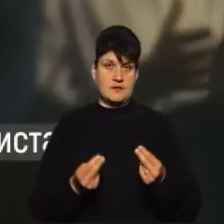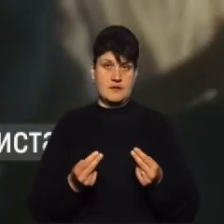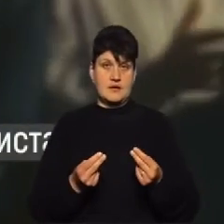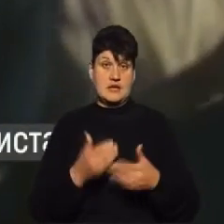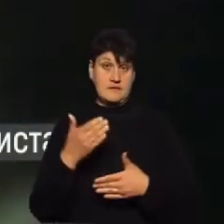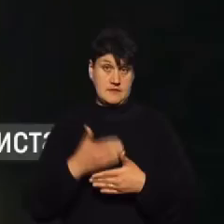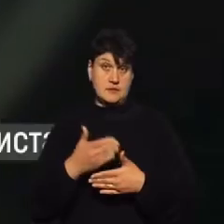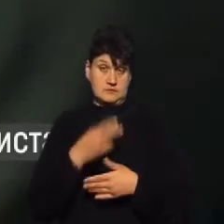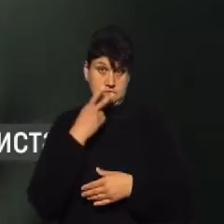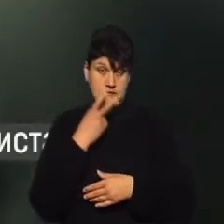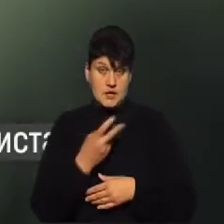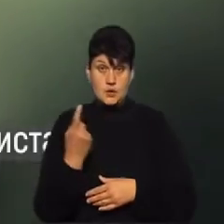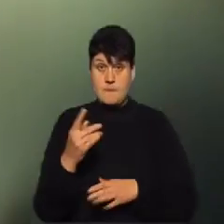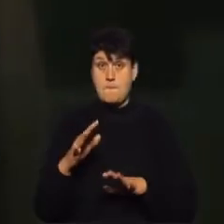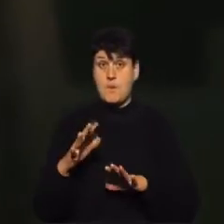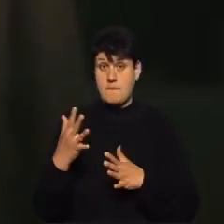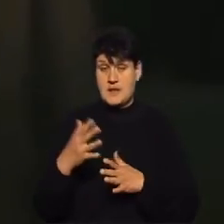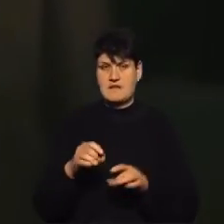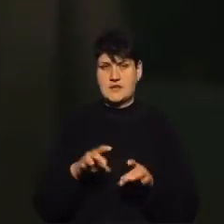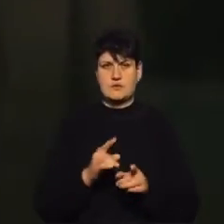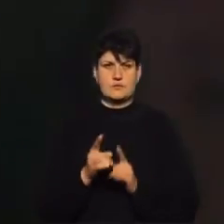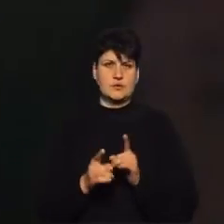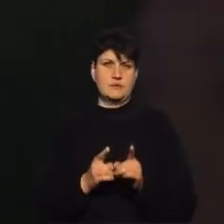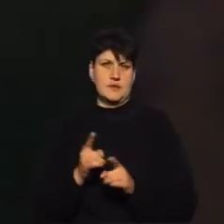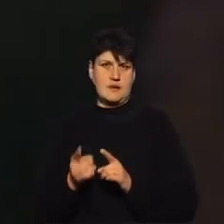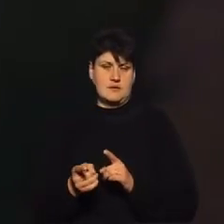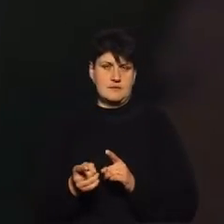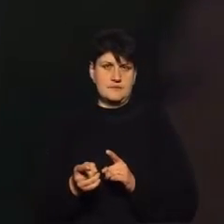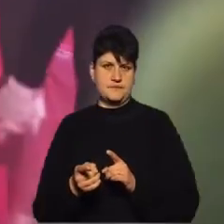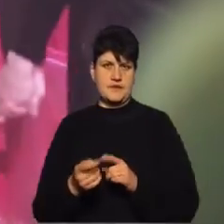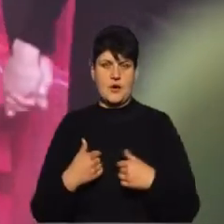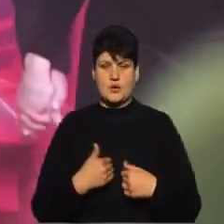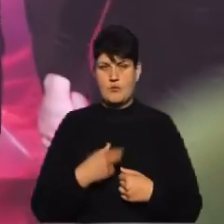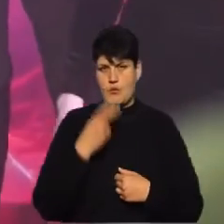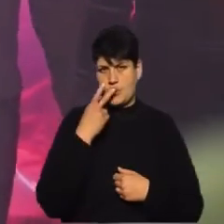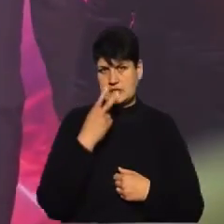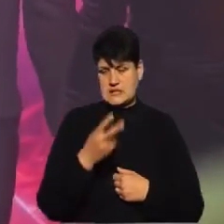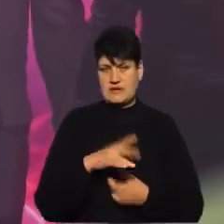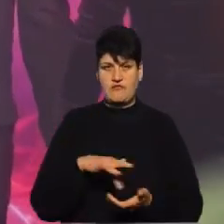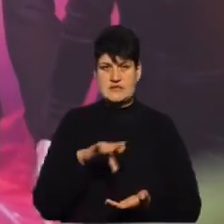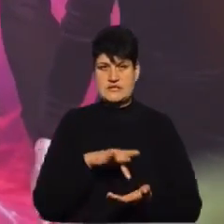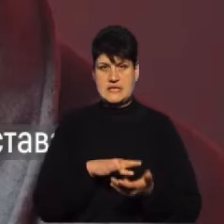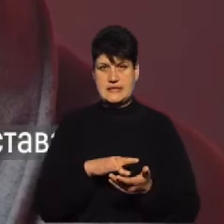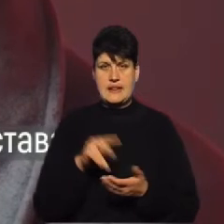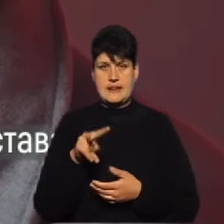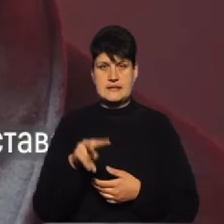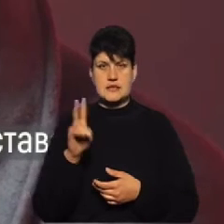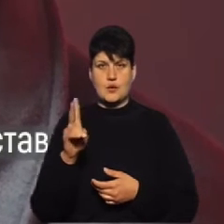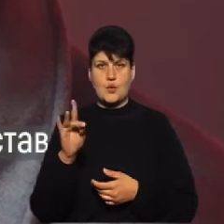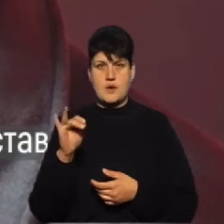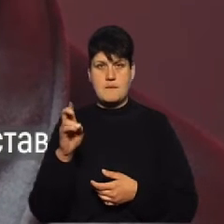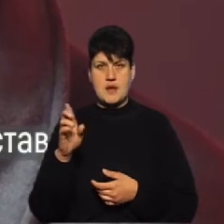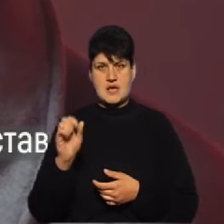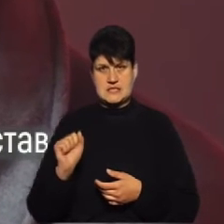вирішив змінити площадку з цією виставою. Я хотів її показати в центрі Леся Курпаса. Ми